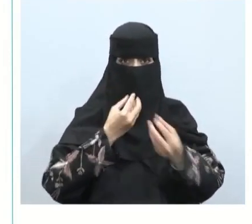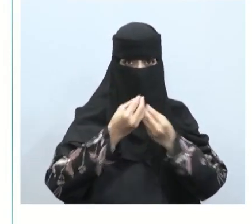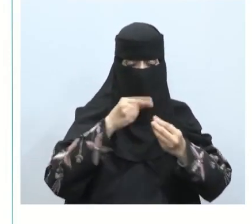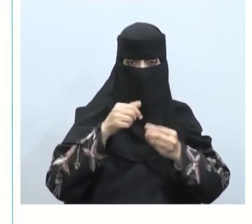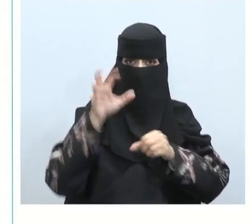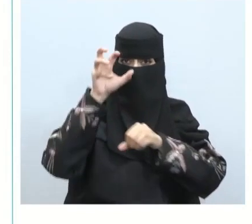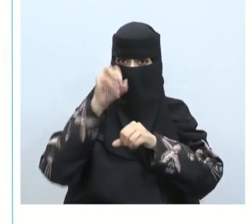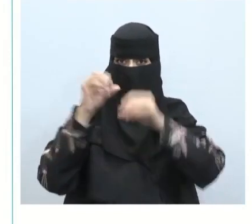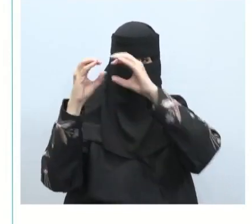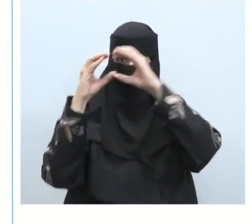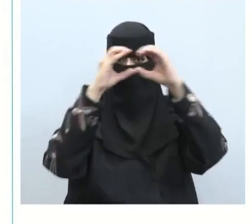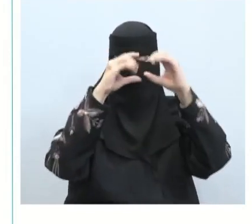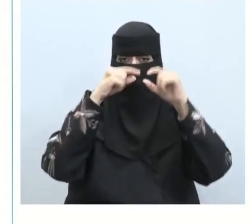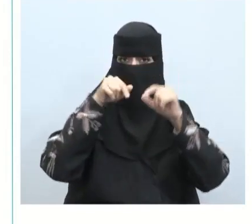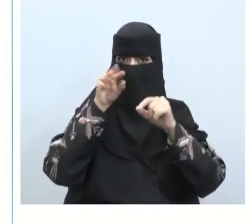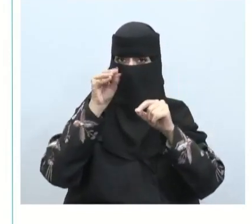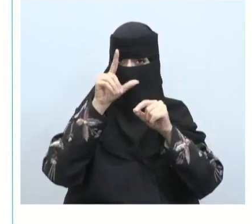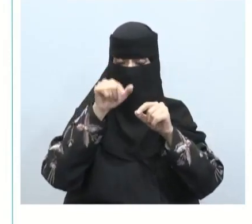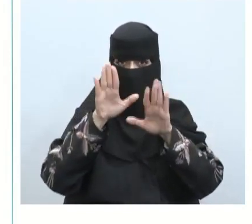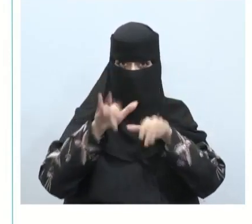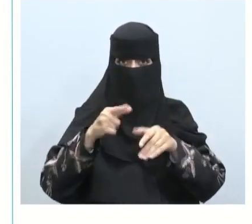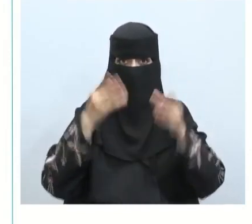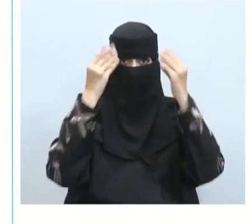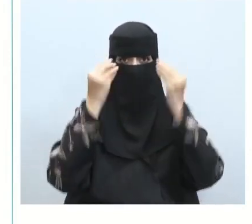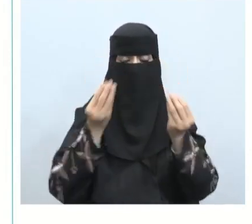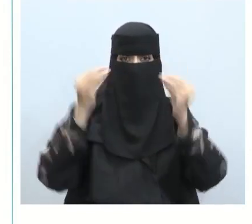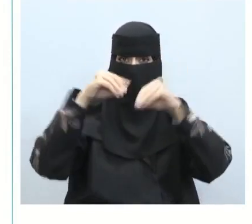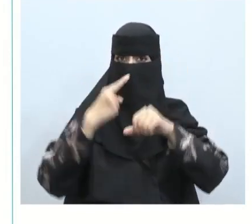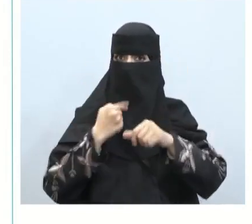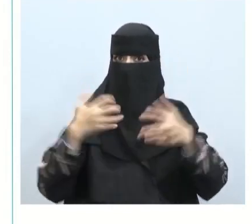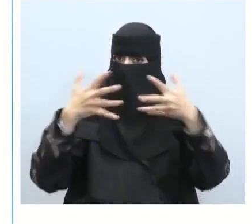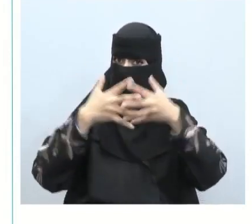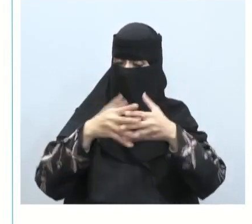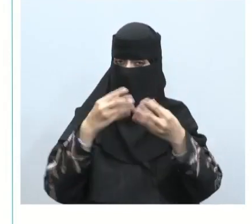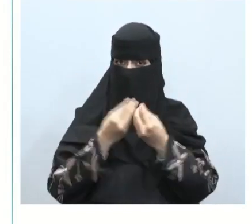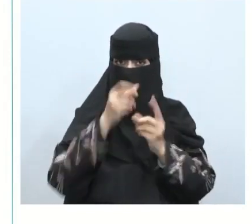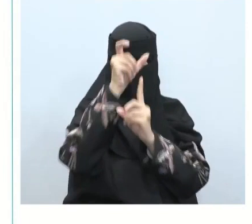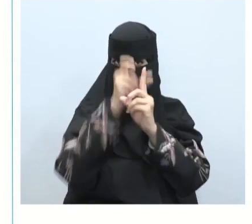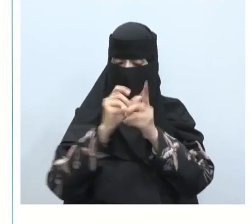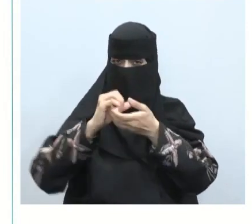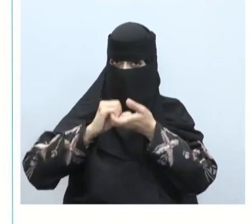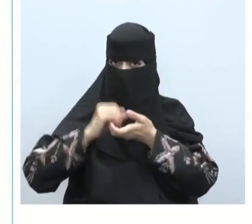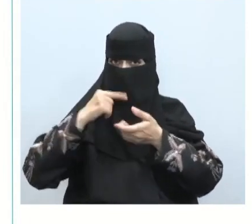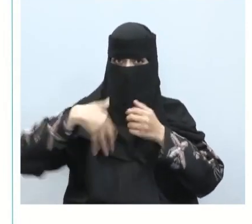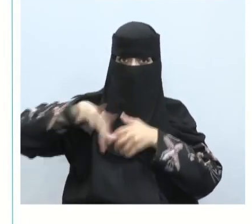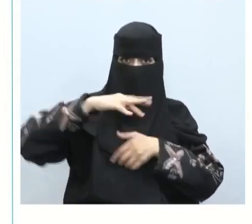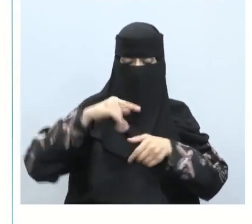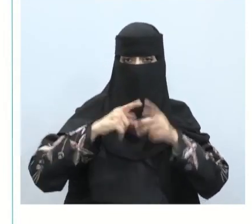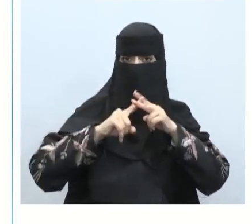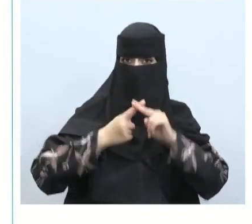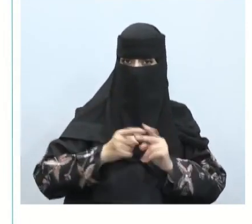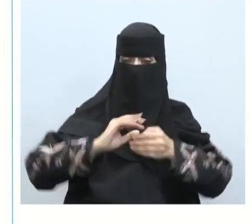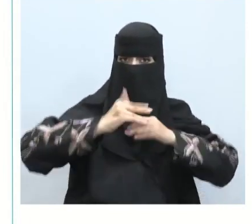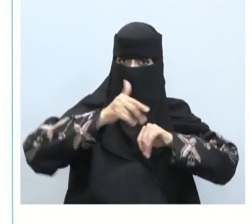التخزين السحابي هل لديك معلومات اضافيه تود مشاركتها مع زملائك حول انه